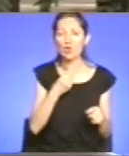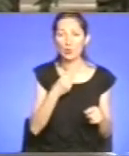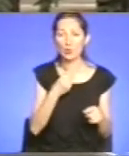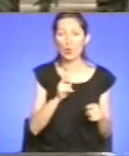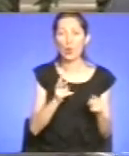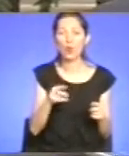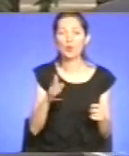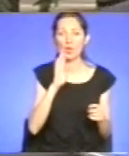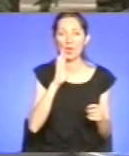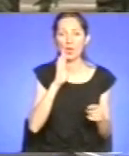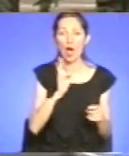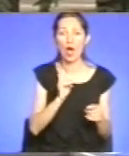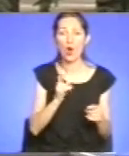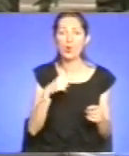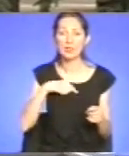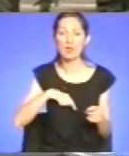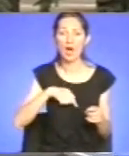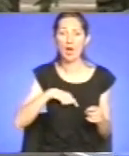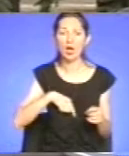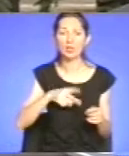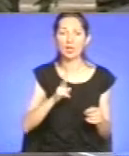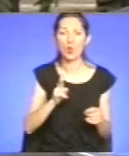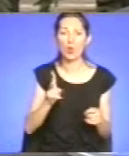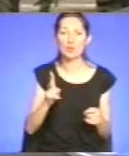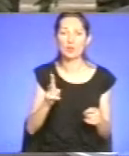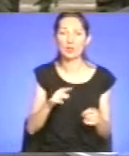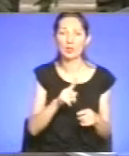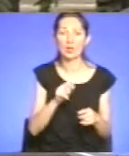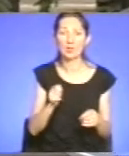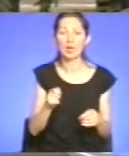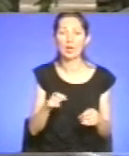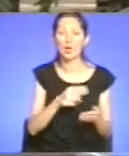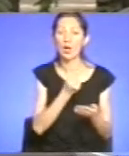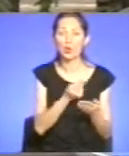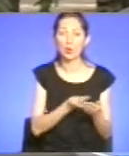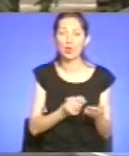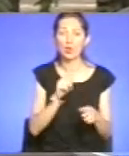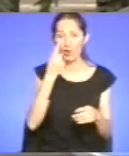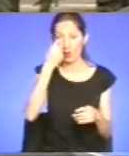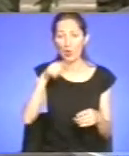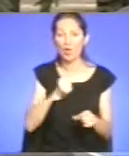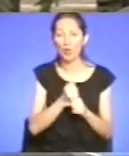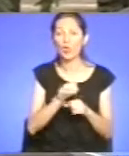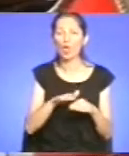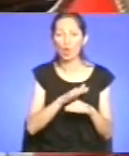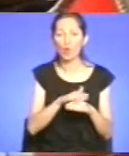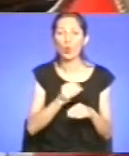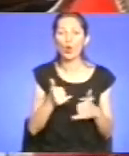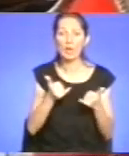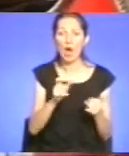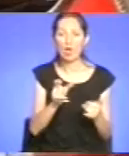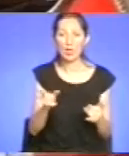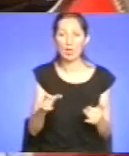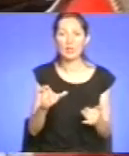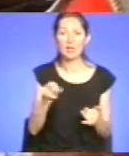за стать, а когось і за характер, когось за творіння і вміння робити благо і добро для людей. А Світлана